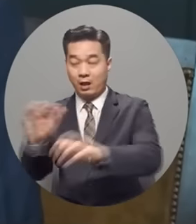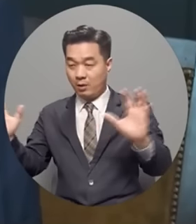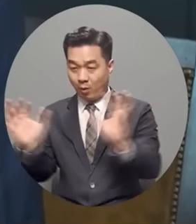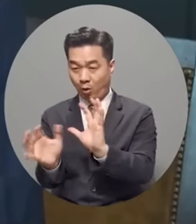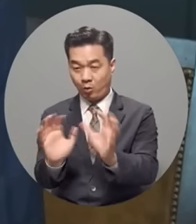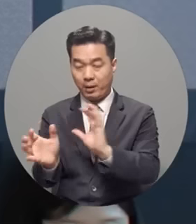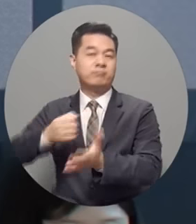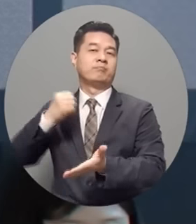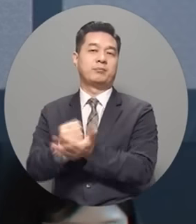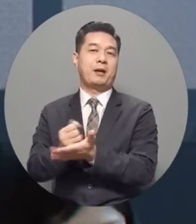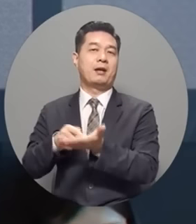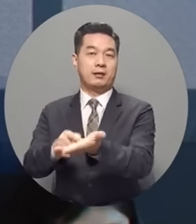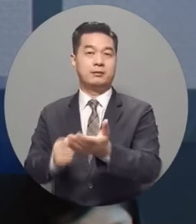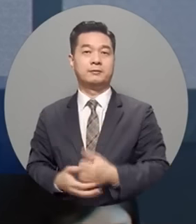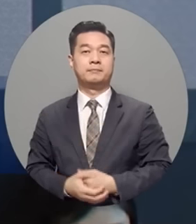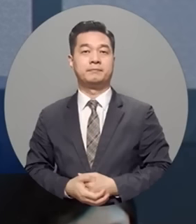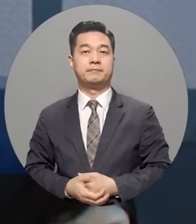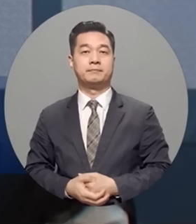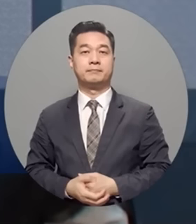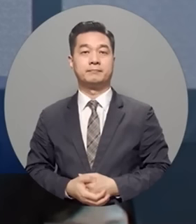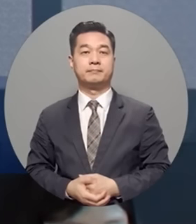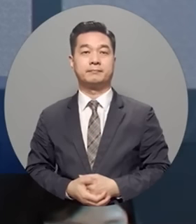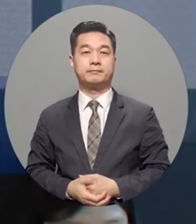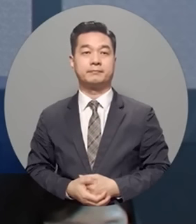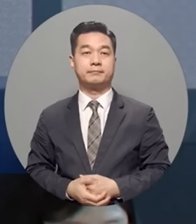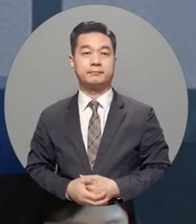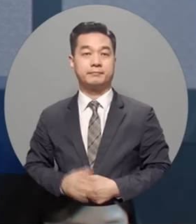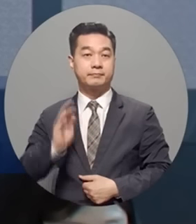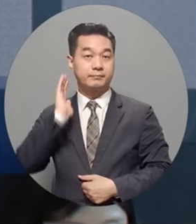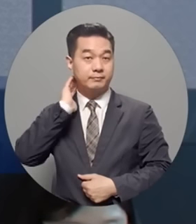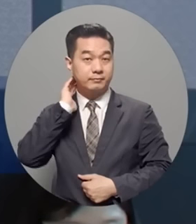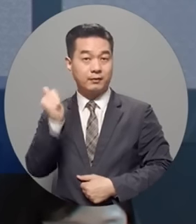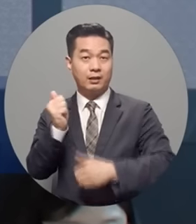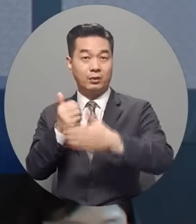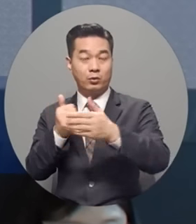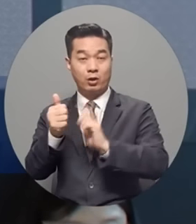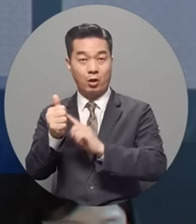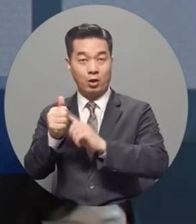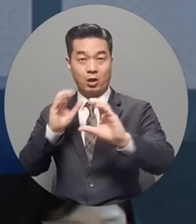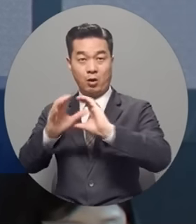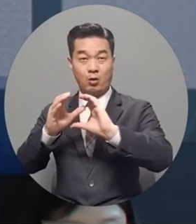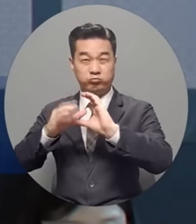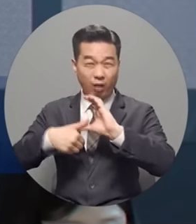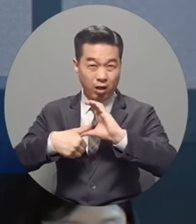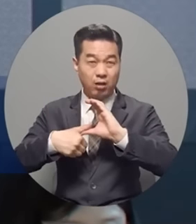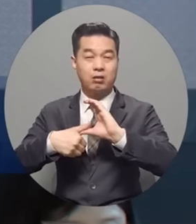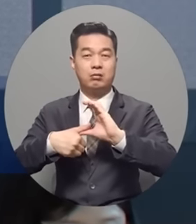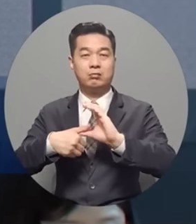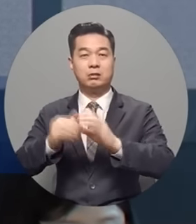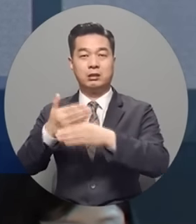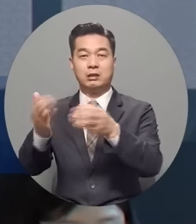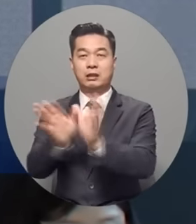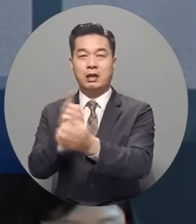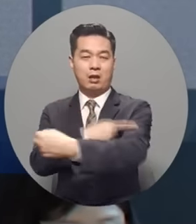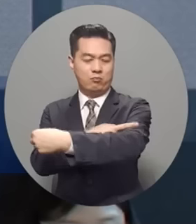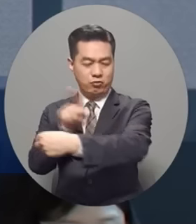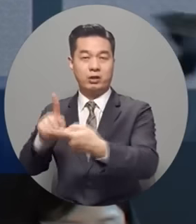쏟아냈습니다. 대통령의 불통, 그리고 우리 당의 무능에 대한 국민적